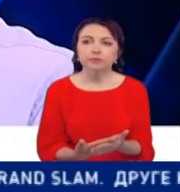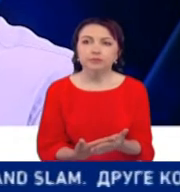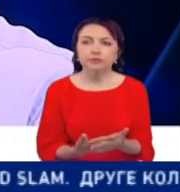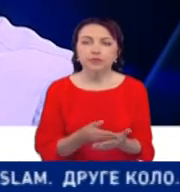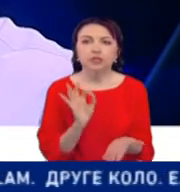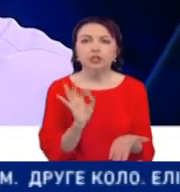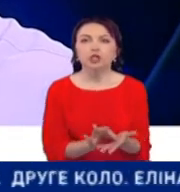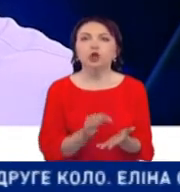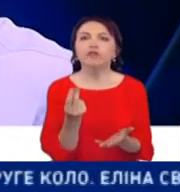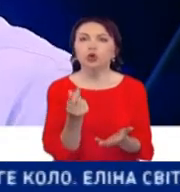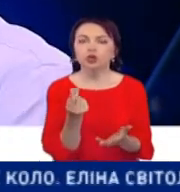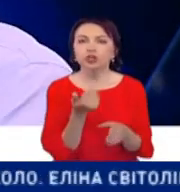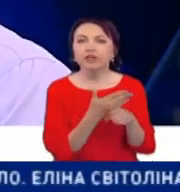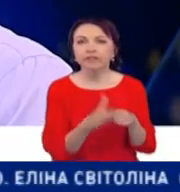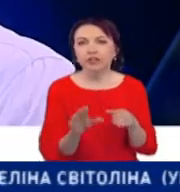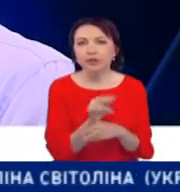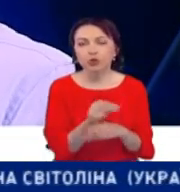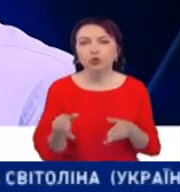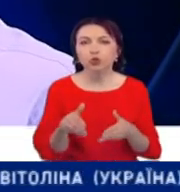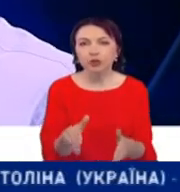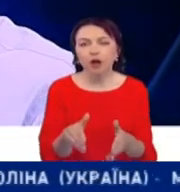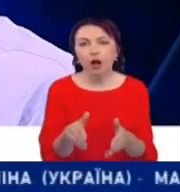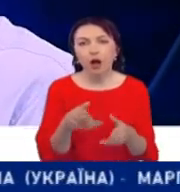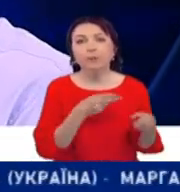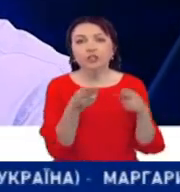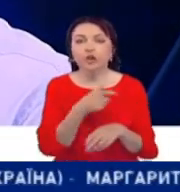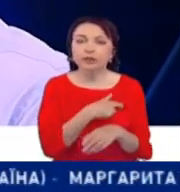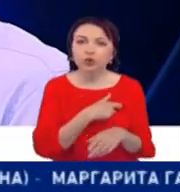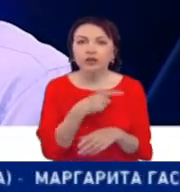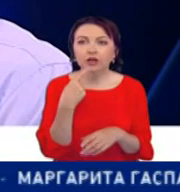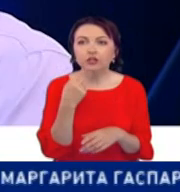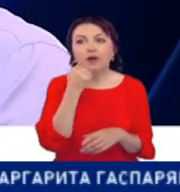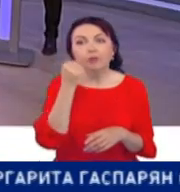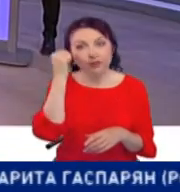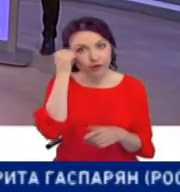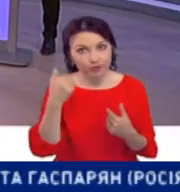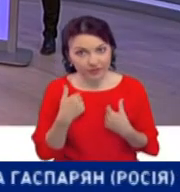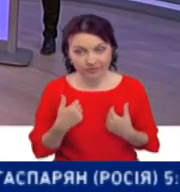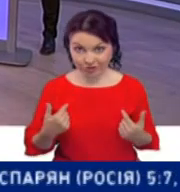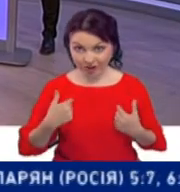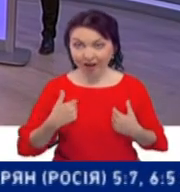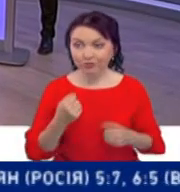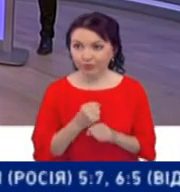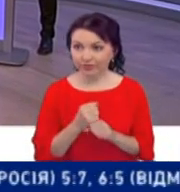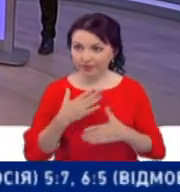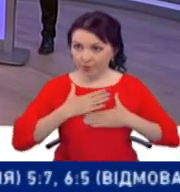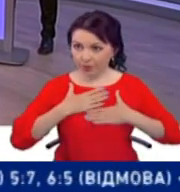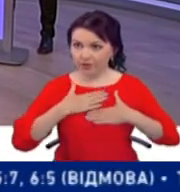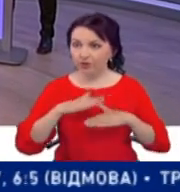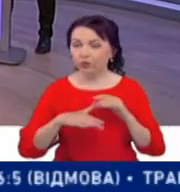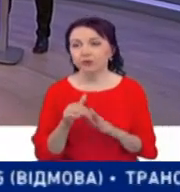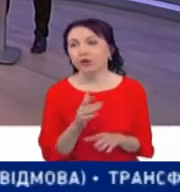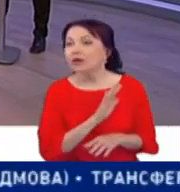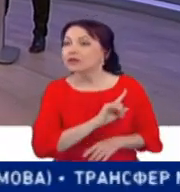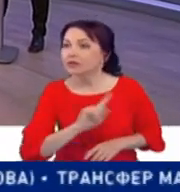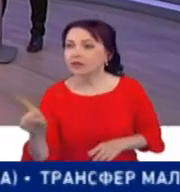цільові гроші, які виділені там на ремонт доріг. Приїжджає депутат і каже, подякуйте мені, це ж я зробив, це ж моїх рук справа. Ні, це